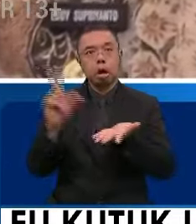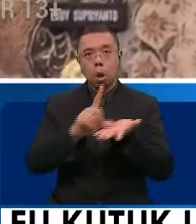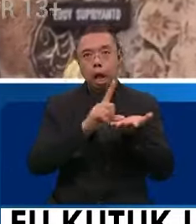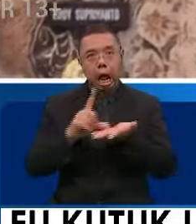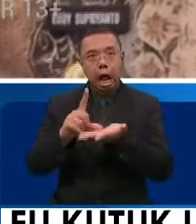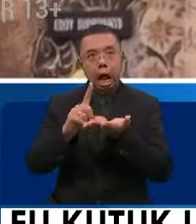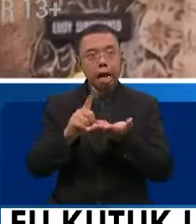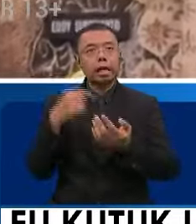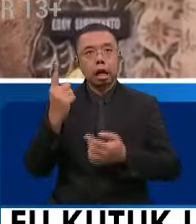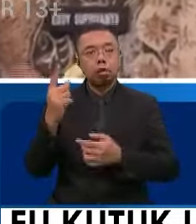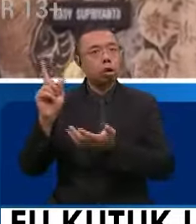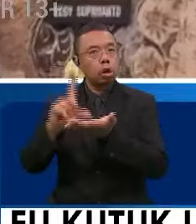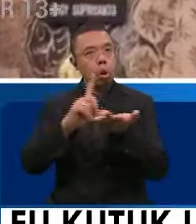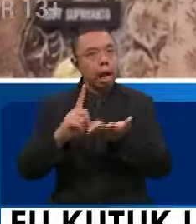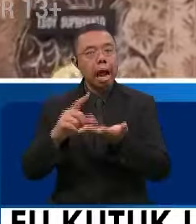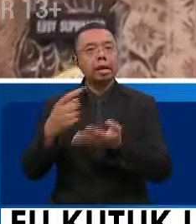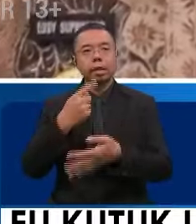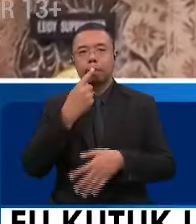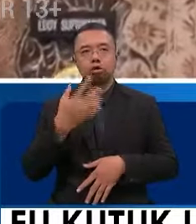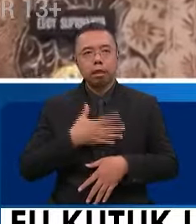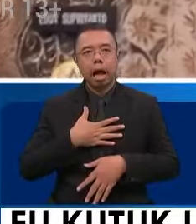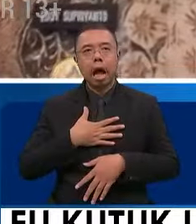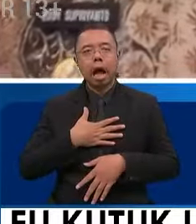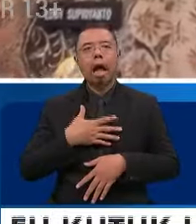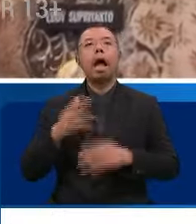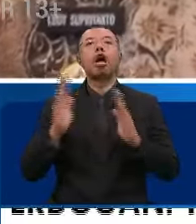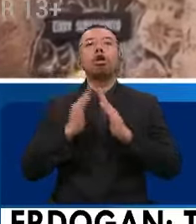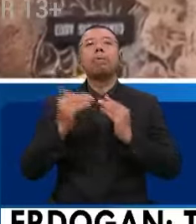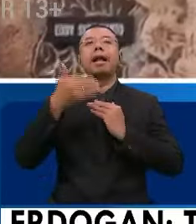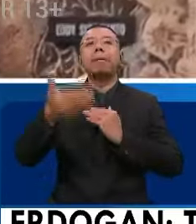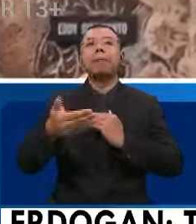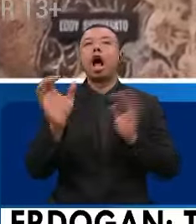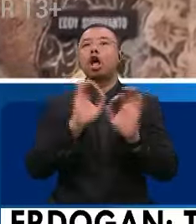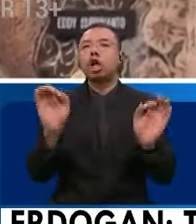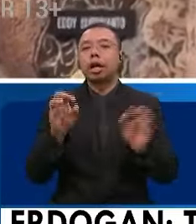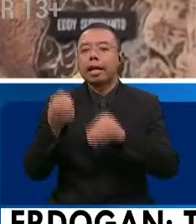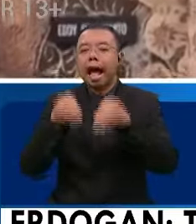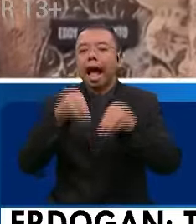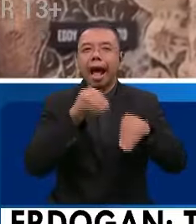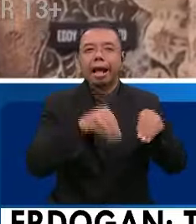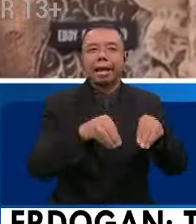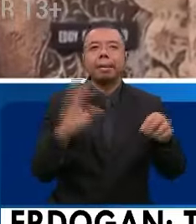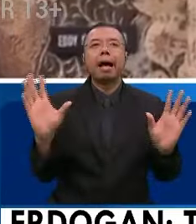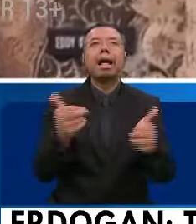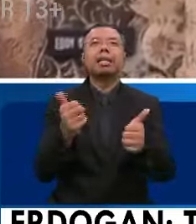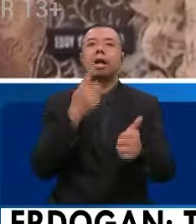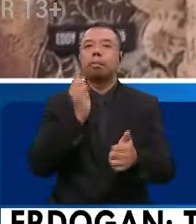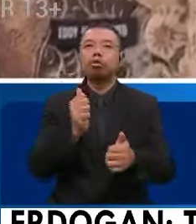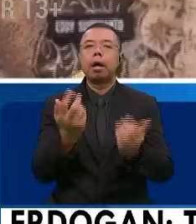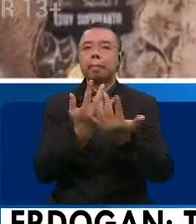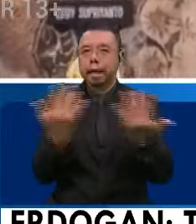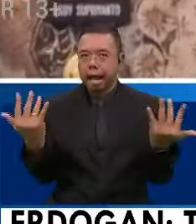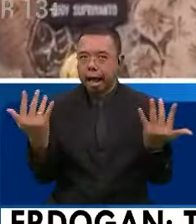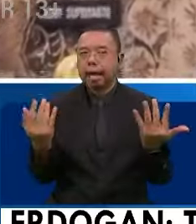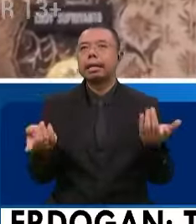sehingga setiap kelurahan kita mempunyai pekarangan-pekarangan yang kosong, kita tanami produk-produk dari yang dibutuhkan oleh masyarakat,